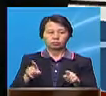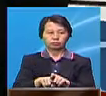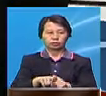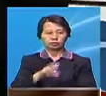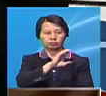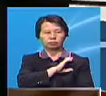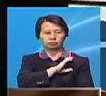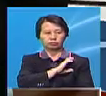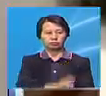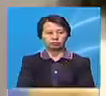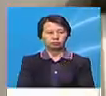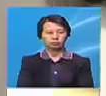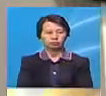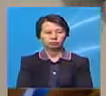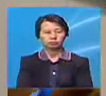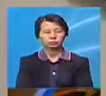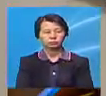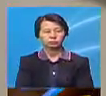anggota polis.